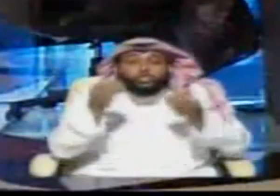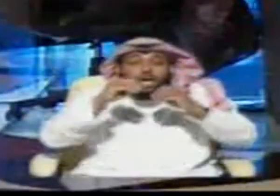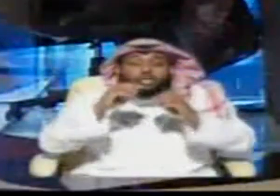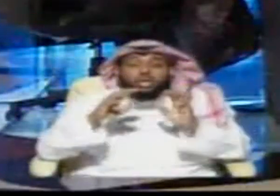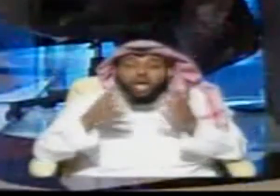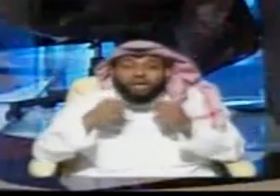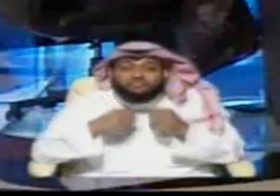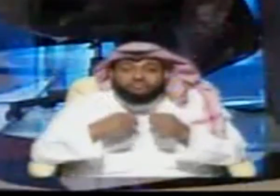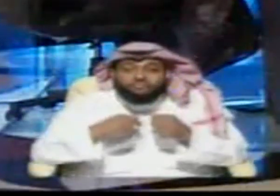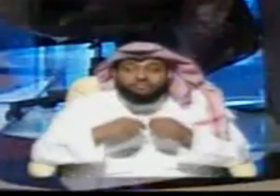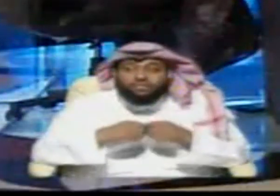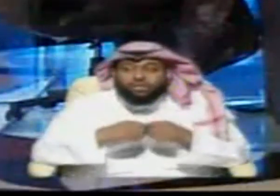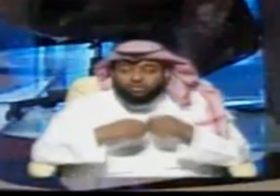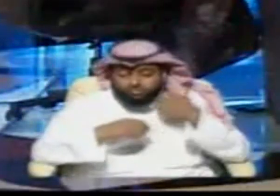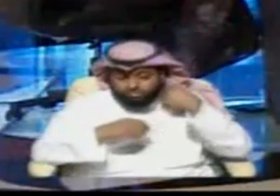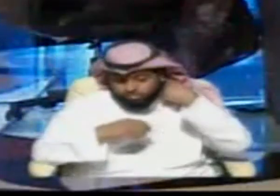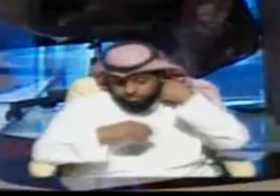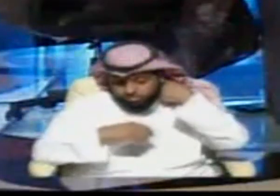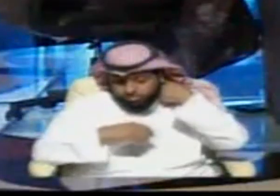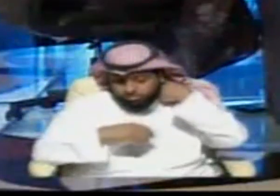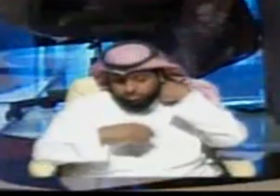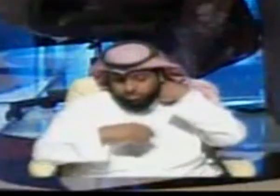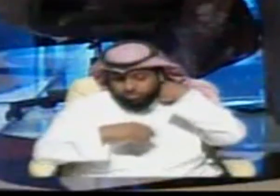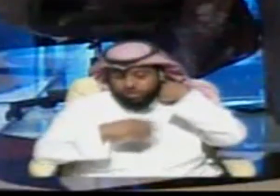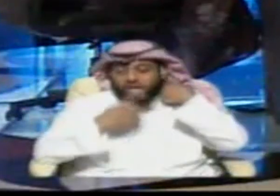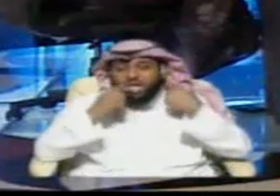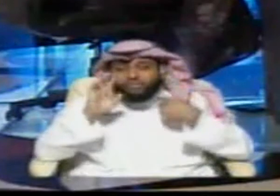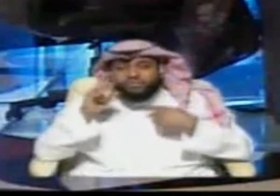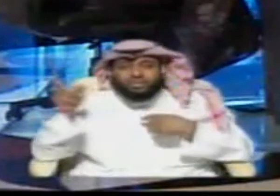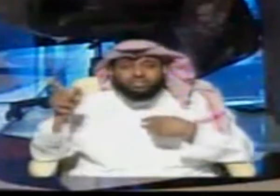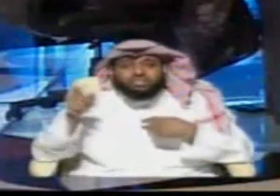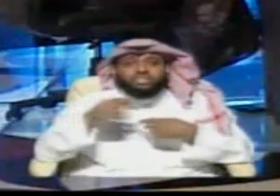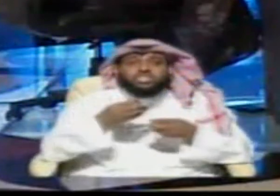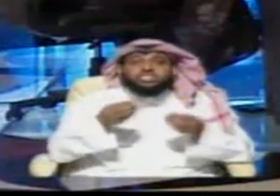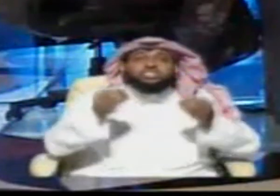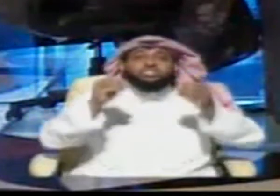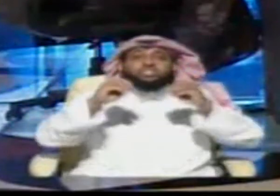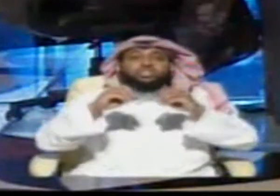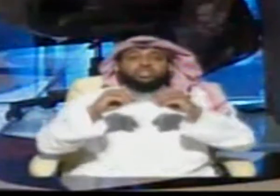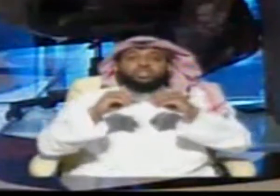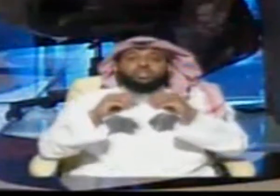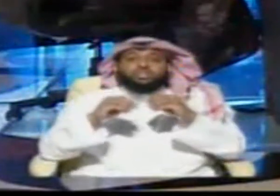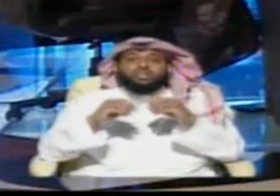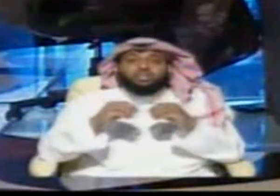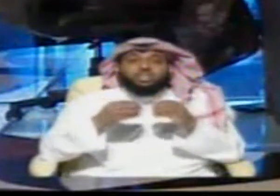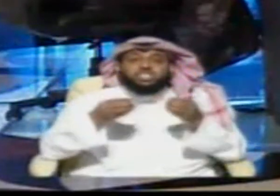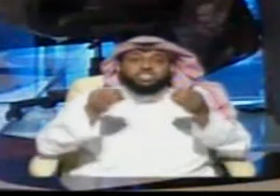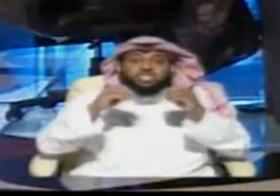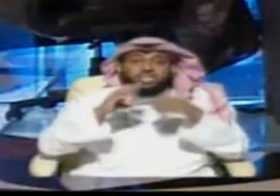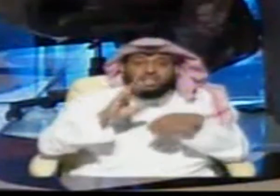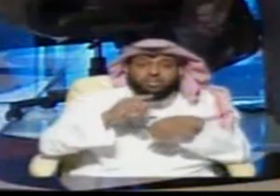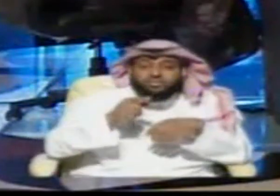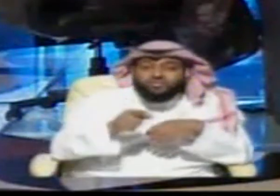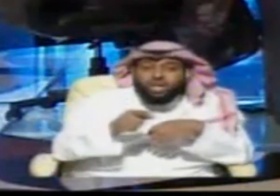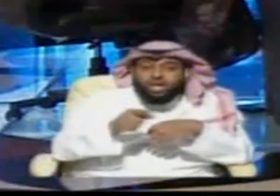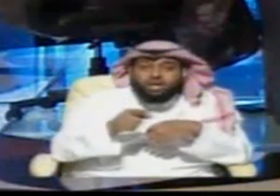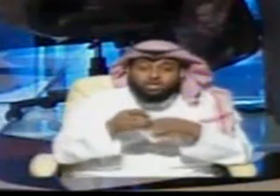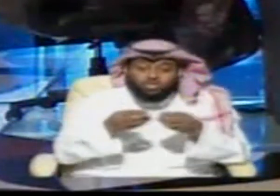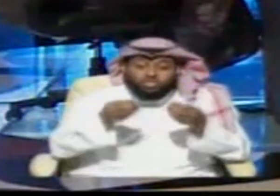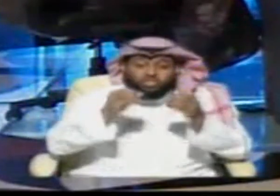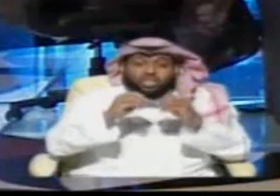حال، إذا أخرج الإنسان أكثر مما يجب عليه احتياطا فما زاد فهو صدقة ولا حرج